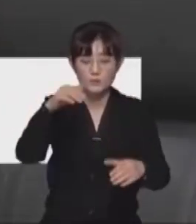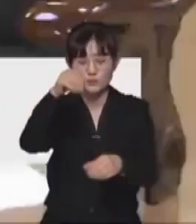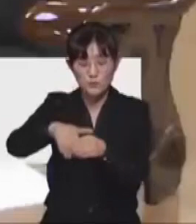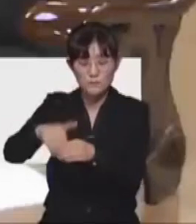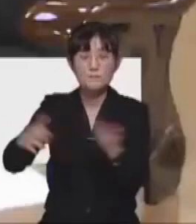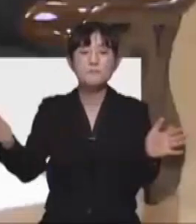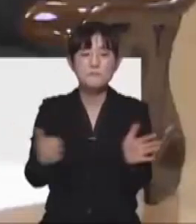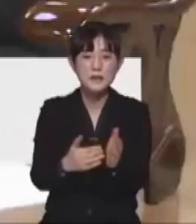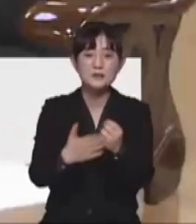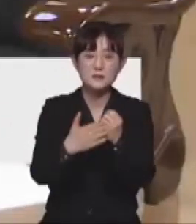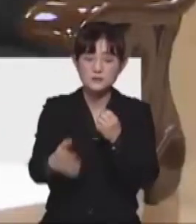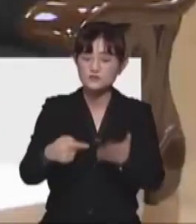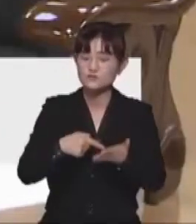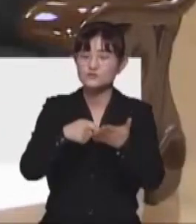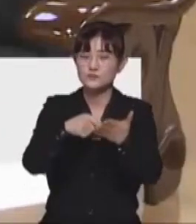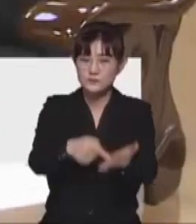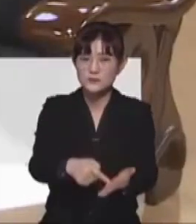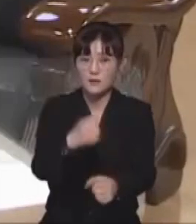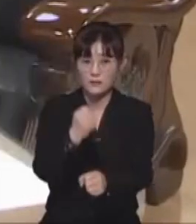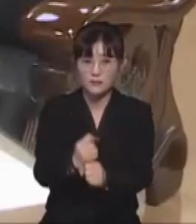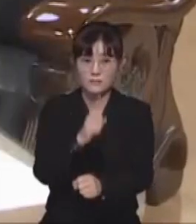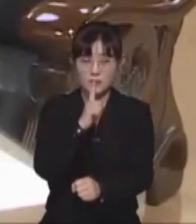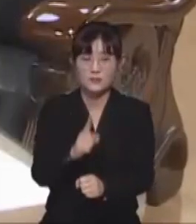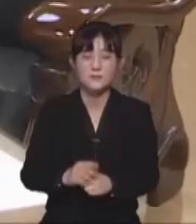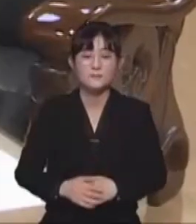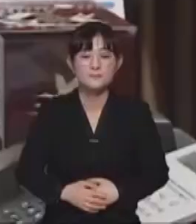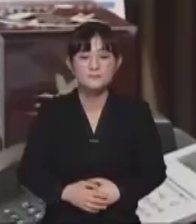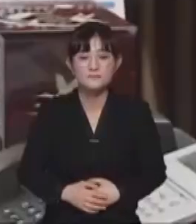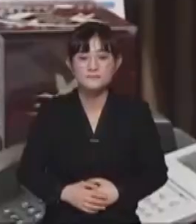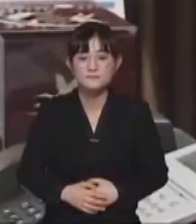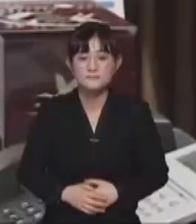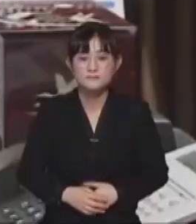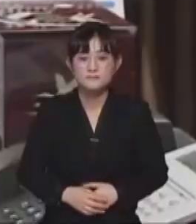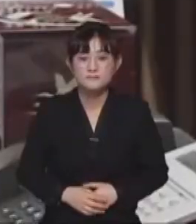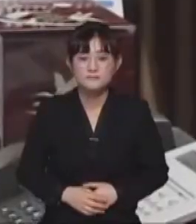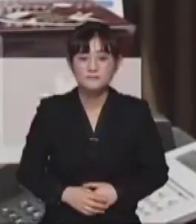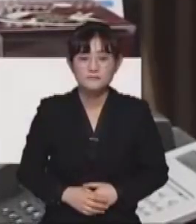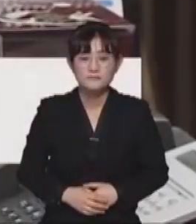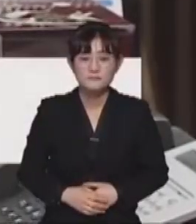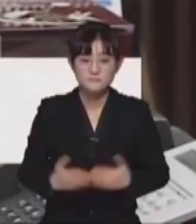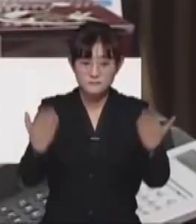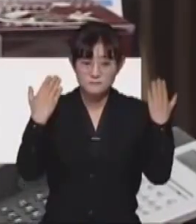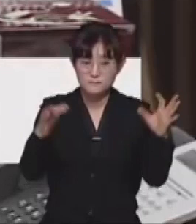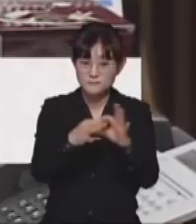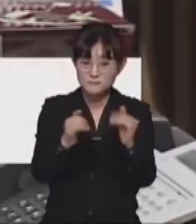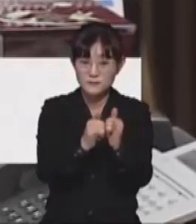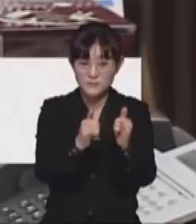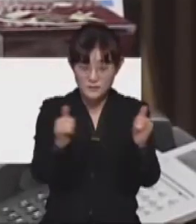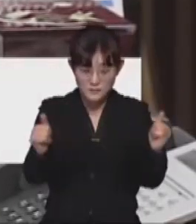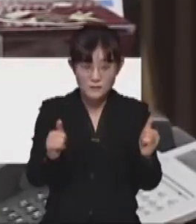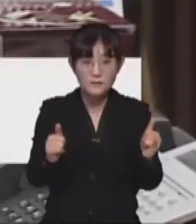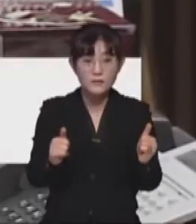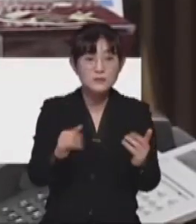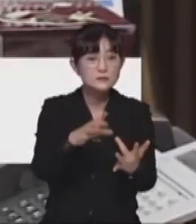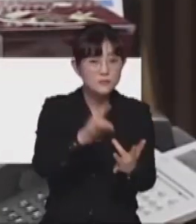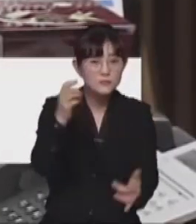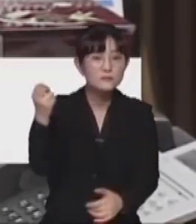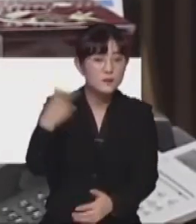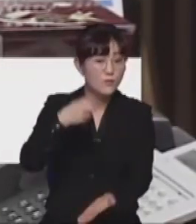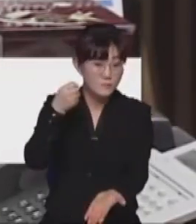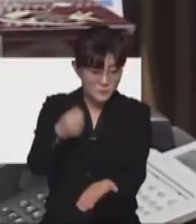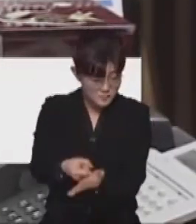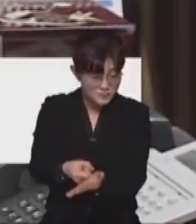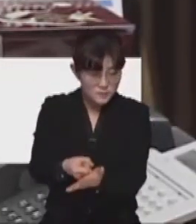만큼 추진하지 않을 수 없다는 입장입니다. 우리 구성원들의 어떤 선택과